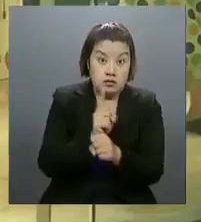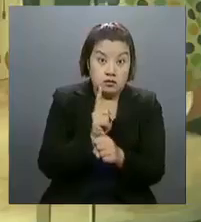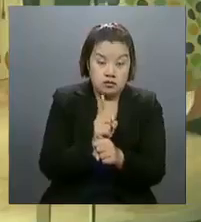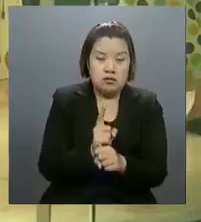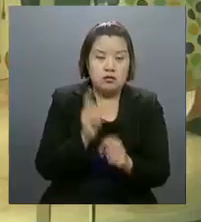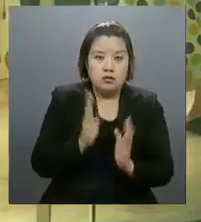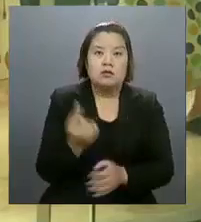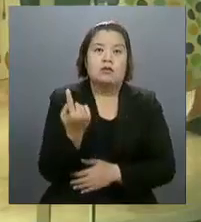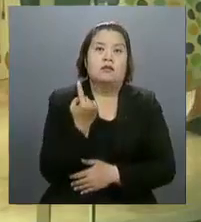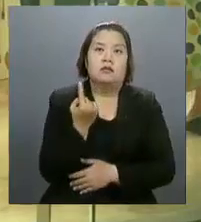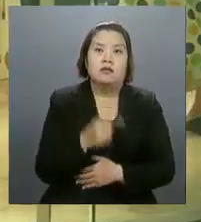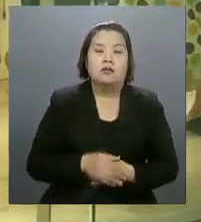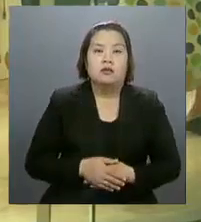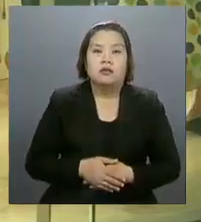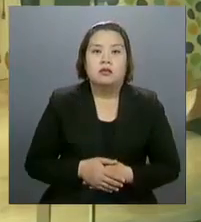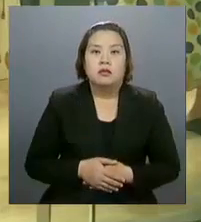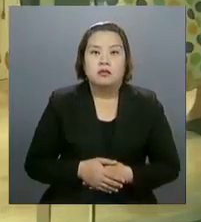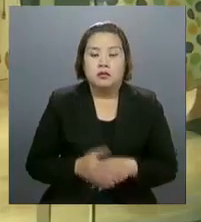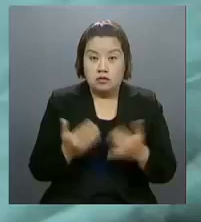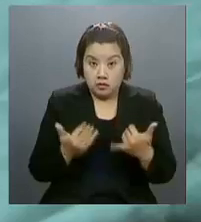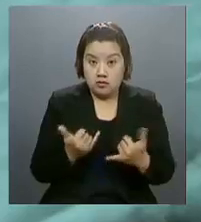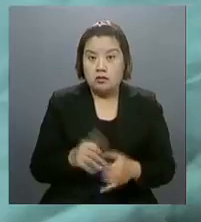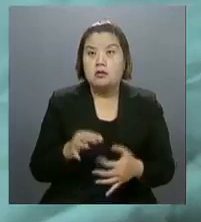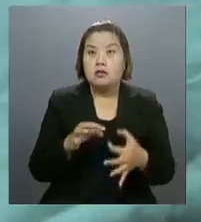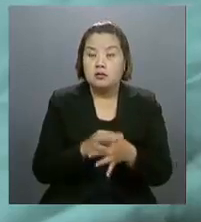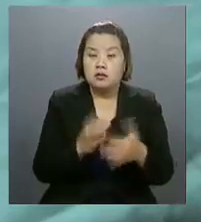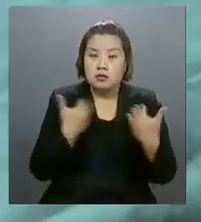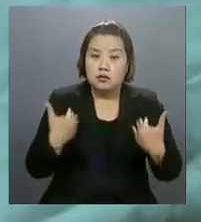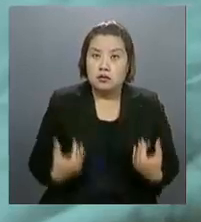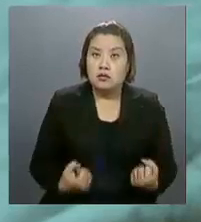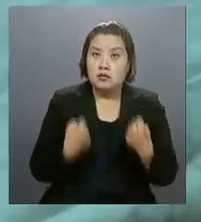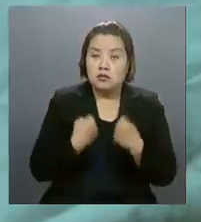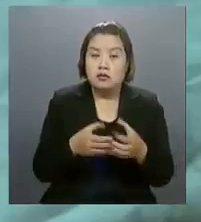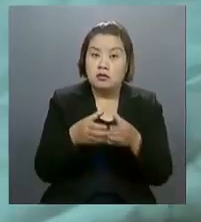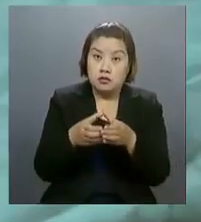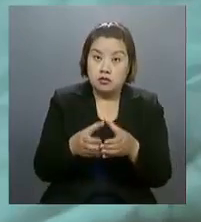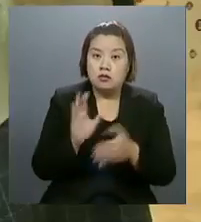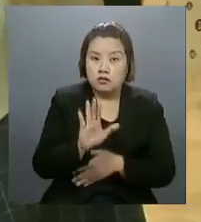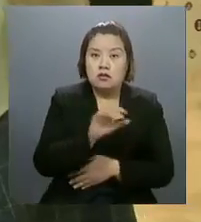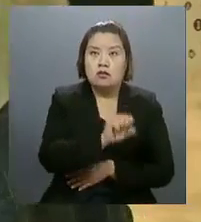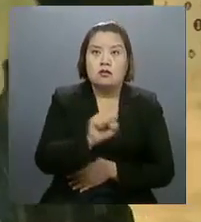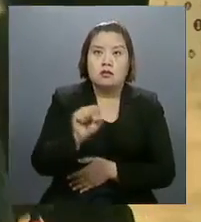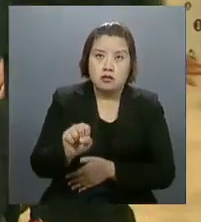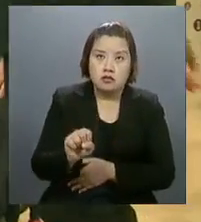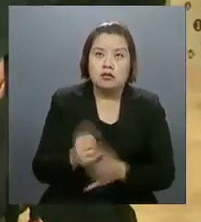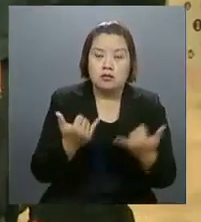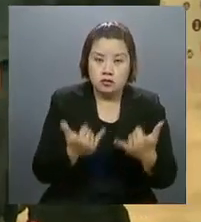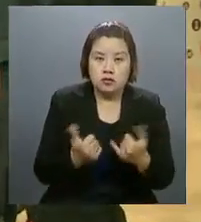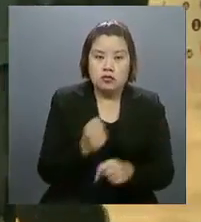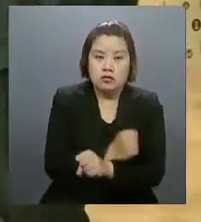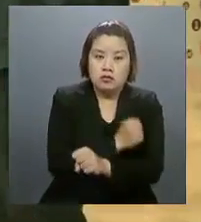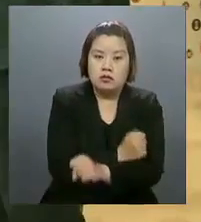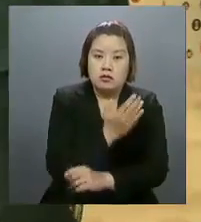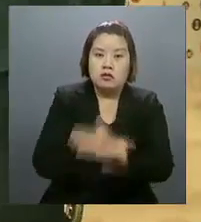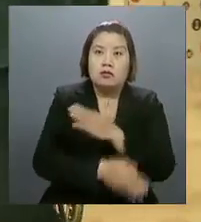นายประกาศสิทธิ์กายสิทธิ์ผู้อำนวยการสำนักส่งเสริมสุขภาวะประชากรกลุ่มเฉพาะของสสส.กล่าวว่าแรงงานคนพิการมีปั